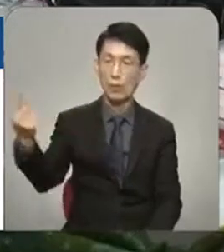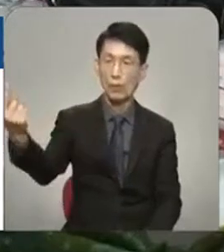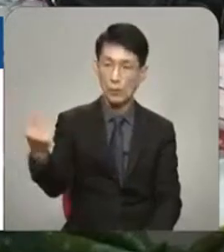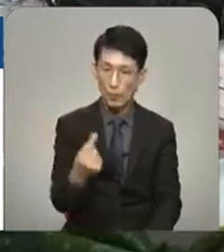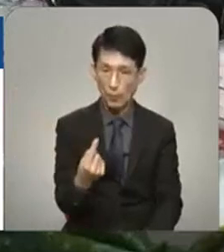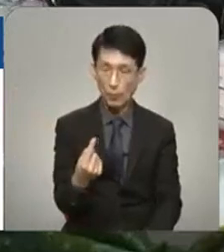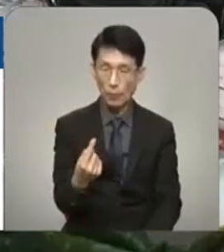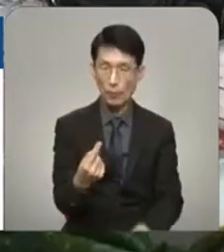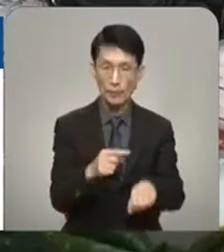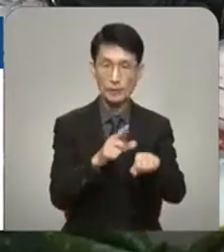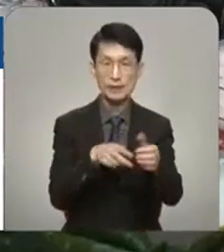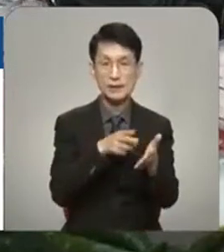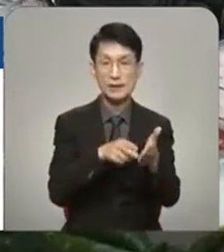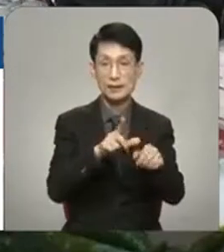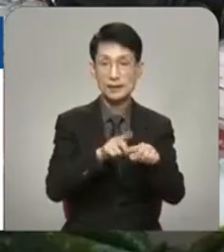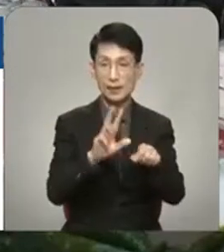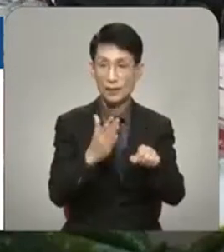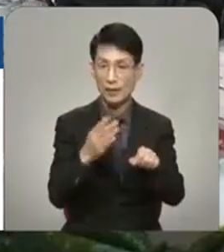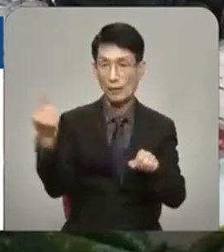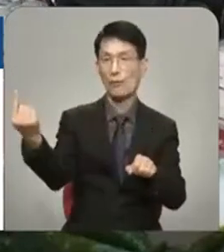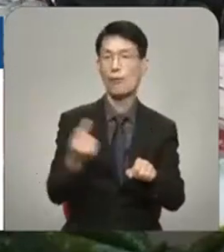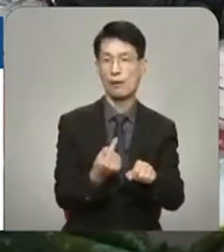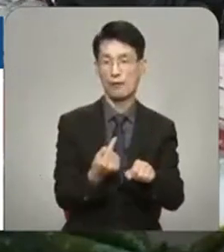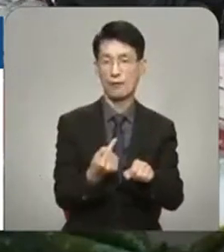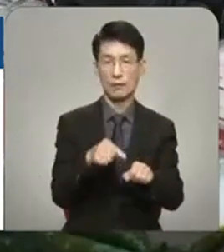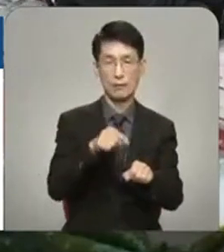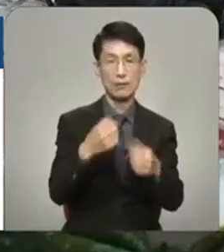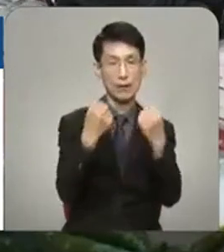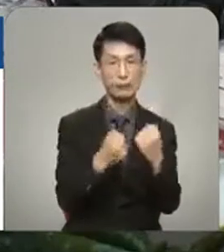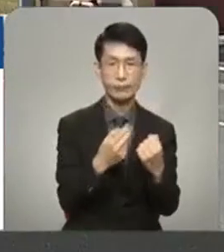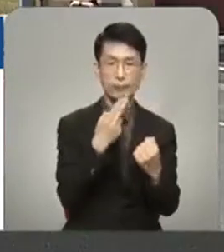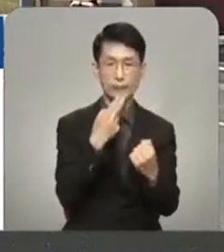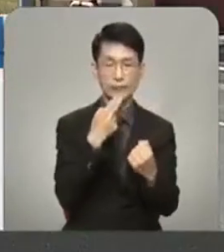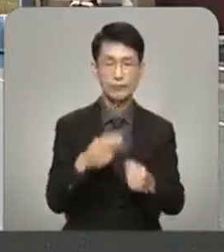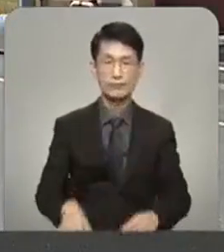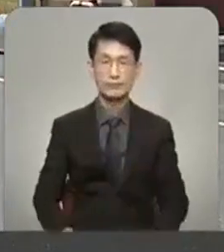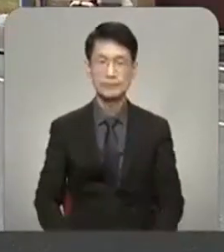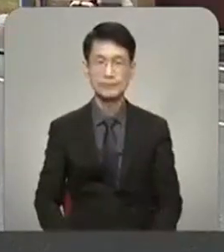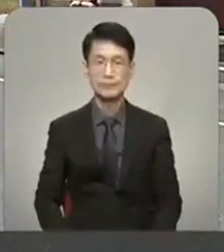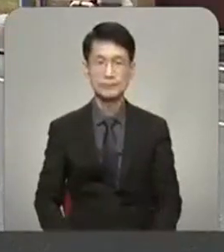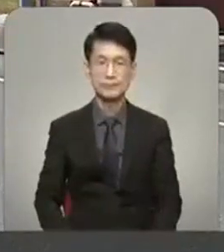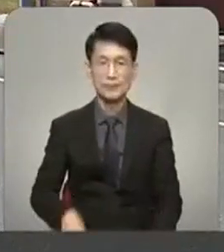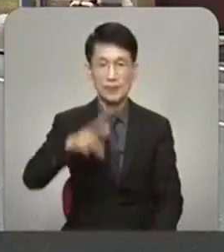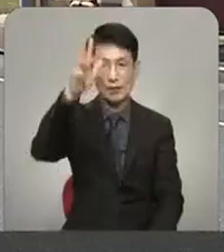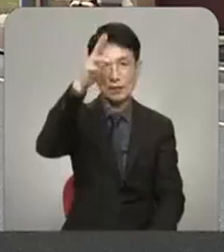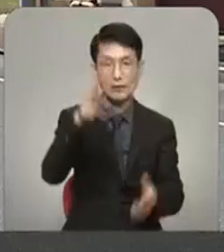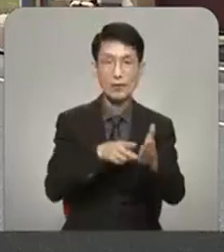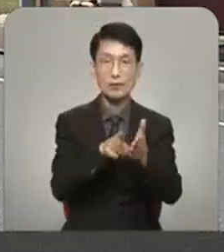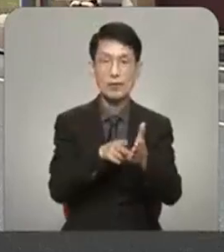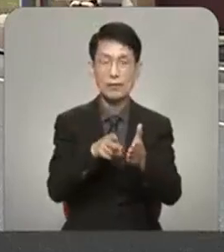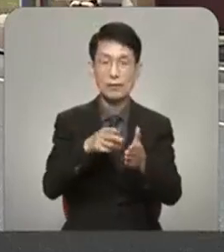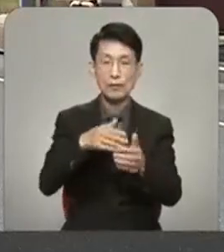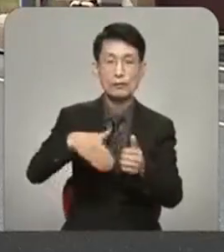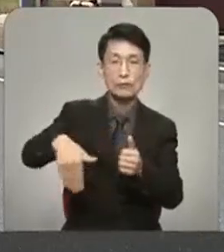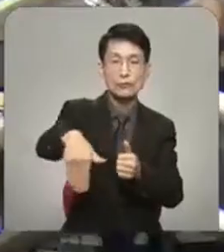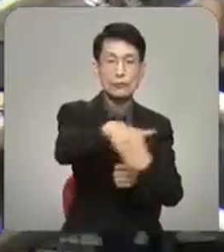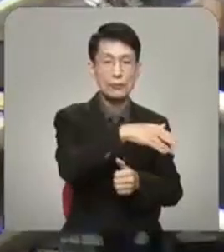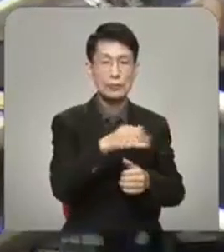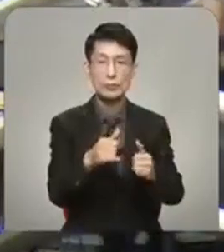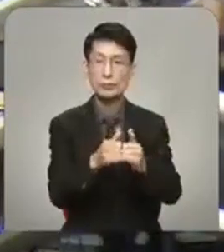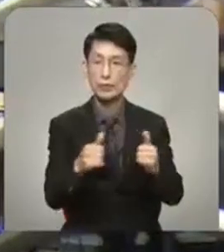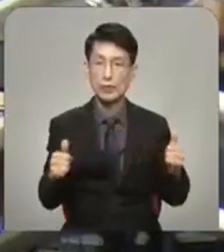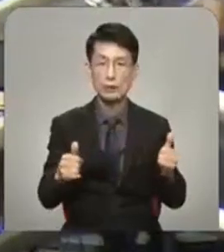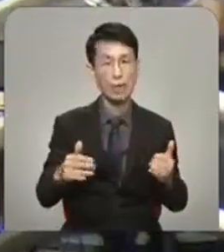다 돼야 이 역전에 여기로 와요. 실제로 정선역 주변 지역은 관광객이